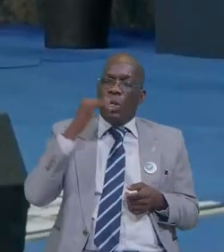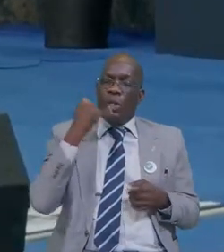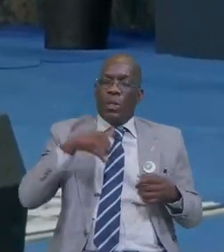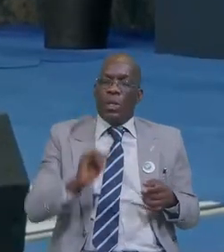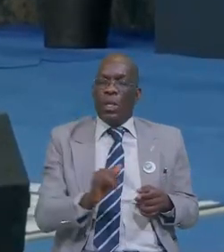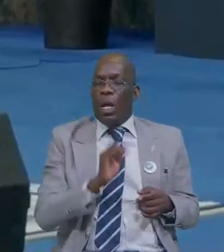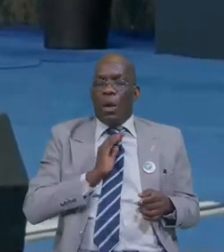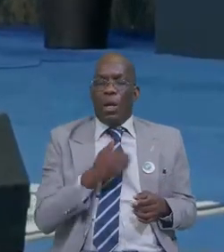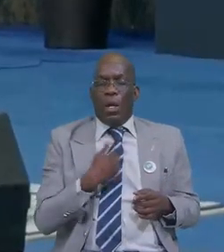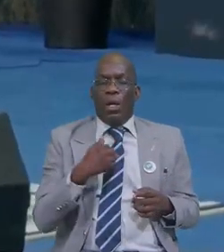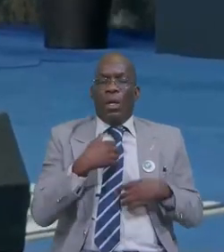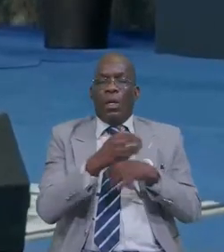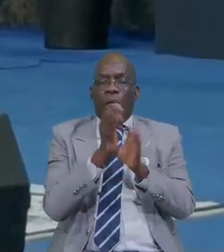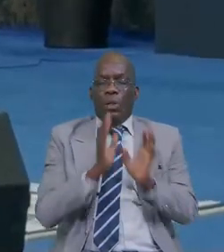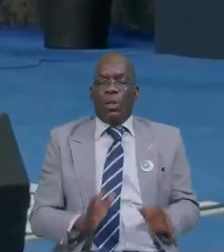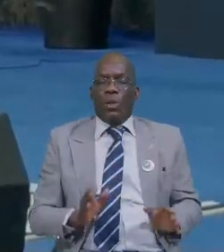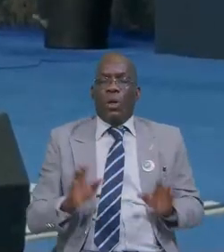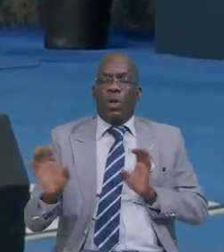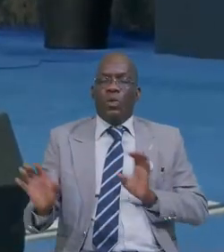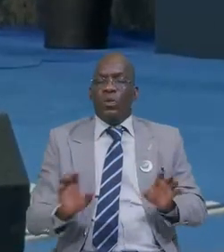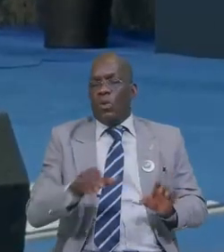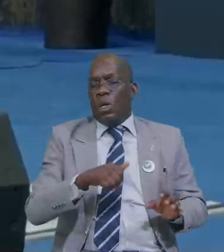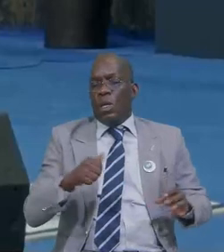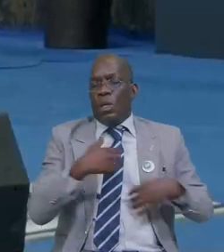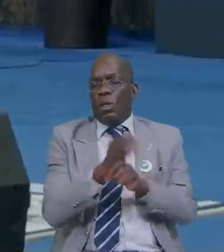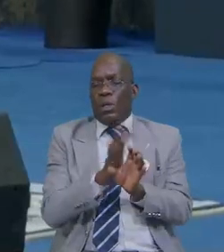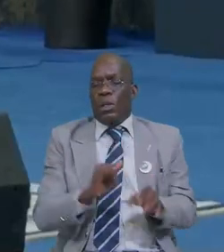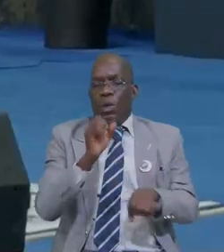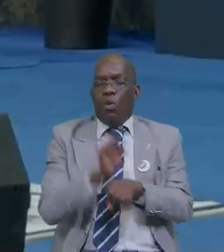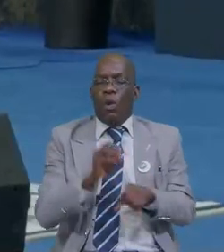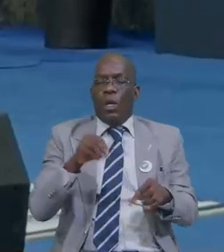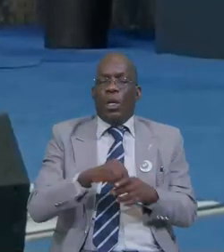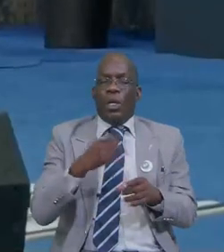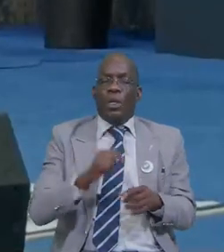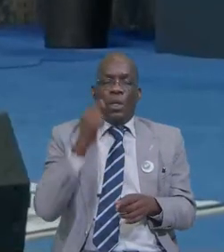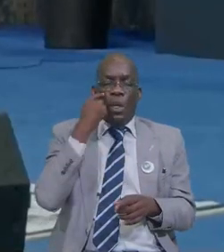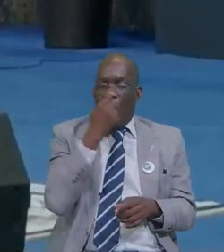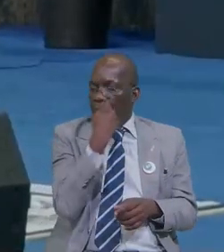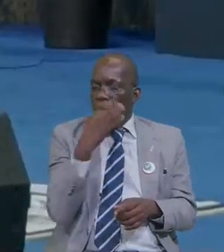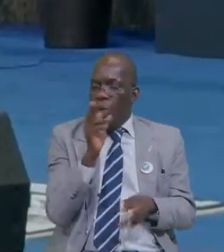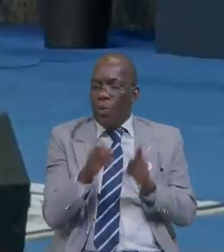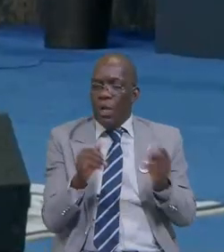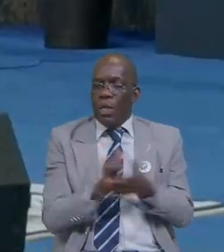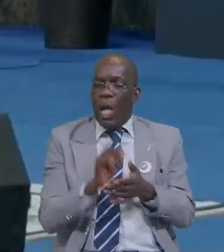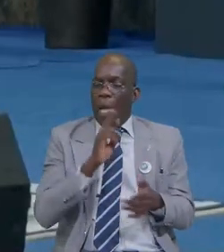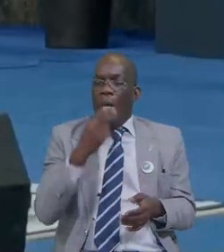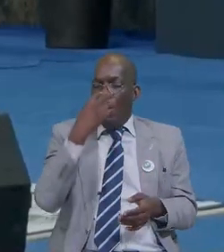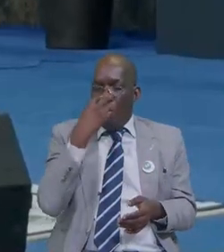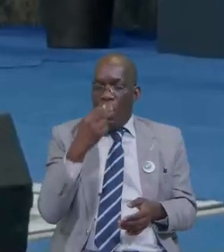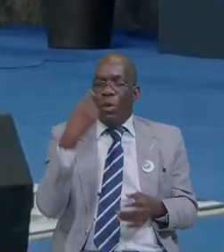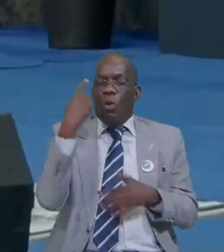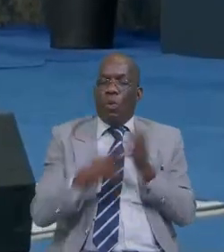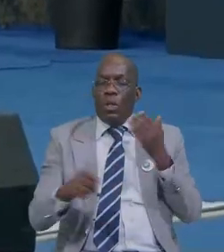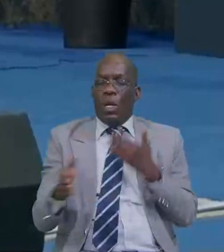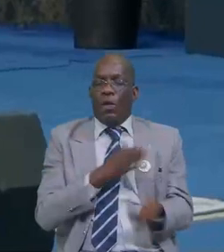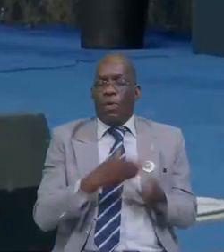aujourd'hui. Seigneur, fais une œuvre créatrice dans les yeux de tous ceux qui sont aveugles. Glaucome, cataracte, quel